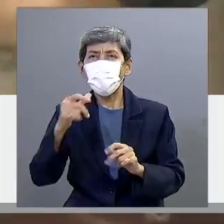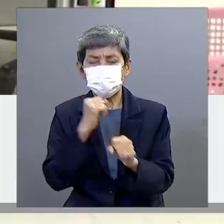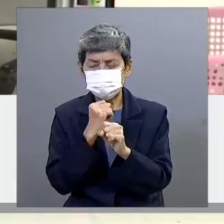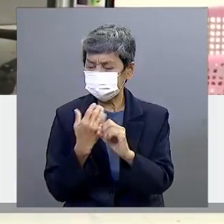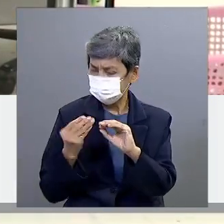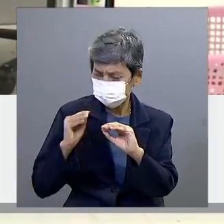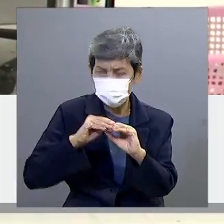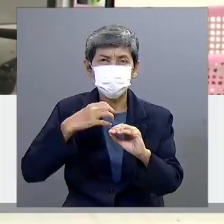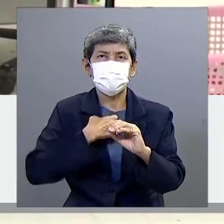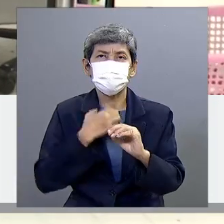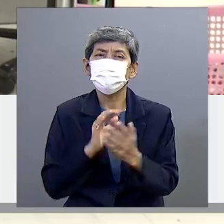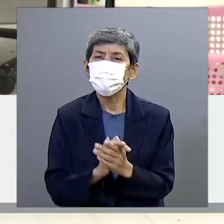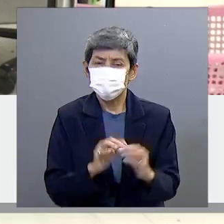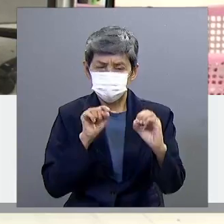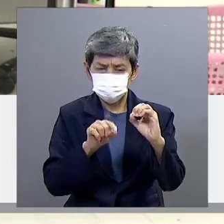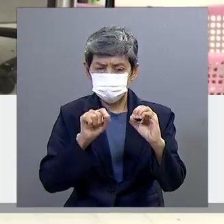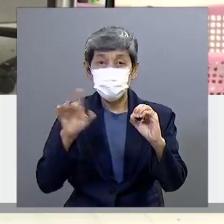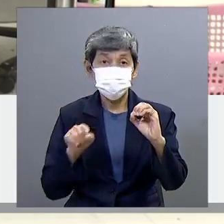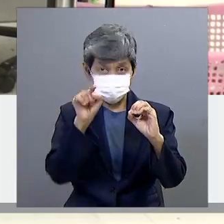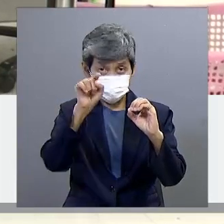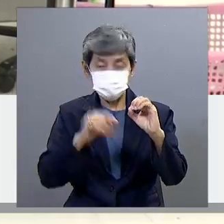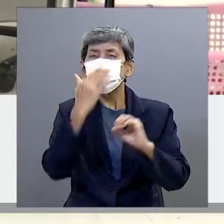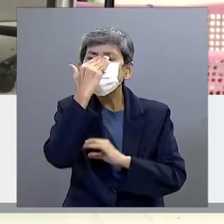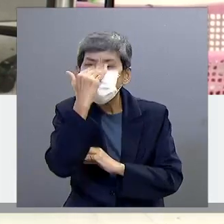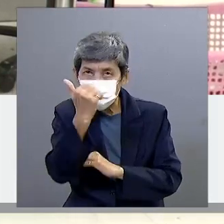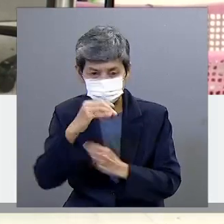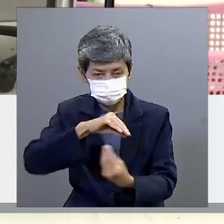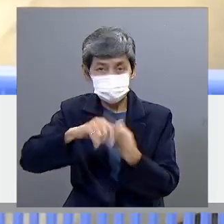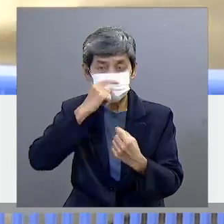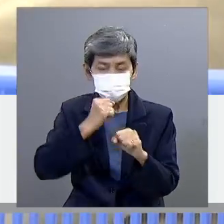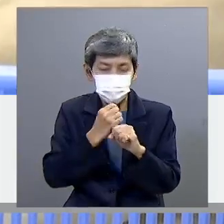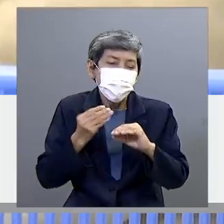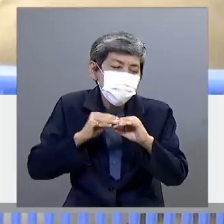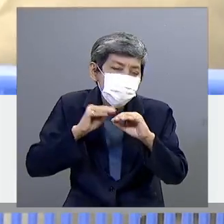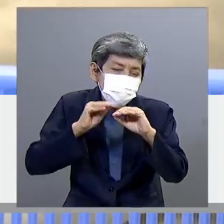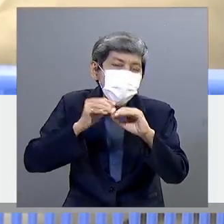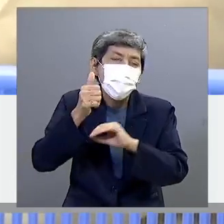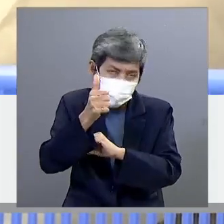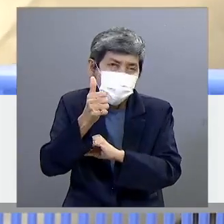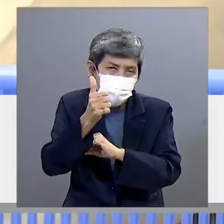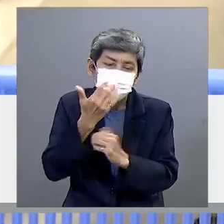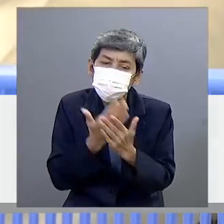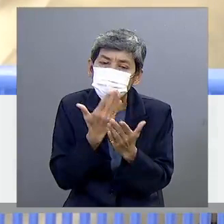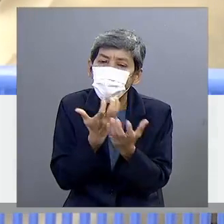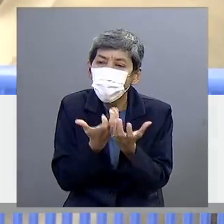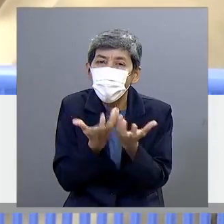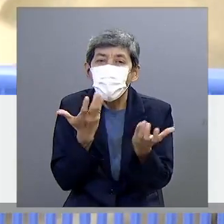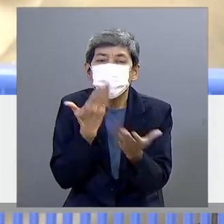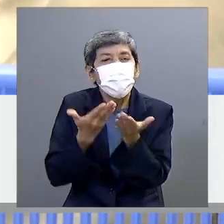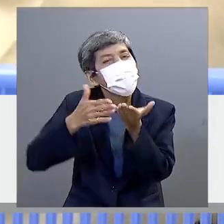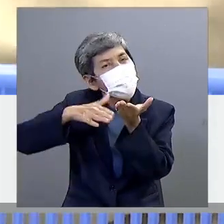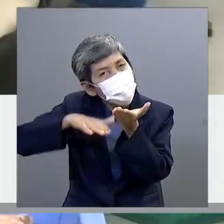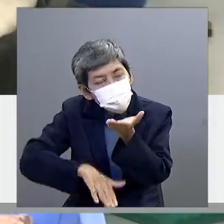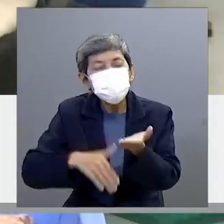ที่ร้อยละ 0.25 เนื่องจากคาดว่าเศรษฐกิจไทยจะฟื้นตัวอย่างเข้มแข็งและอัตราเงินเฟ้อจะลดลงในไตรมาสที่4ปีนี้